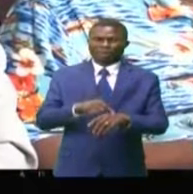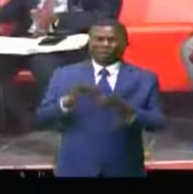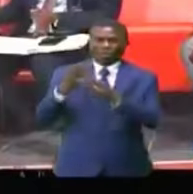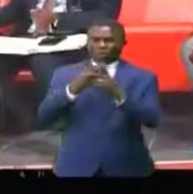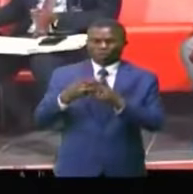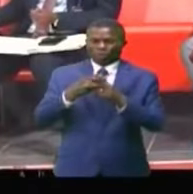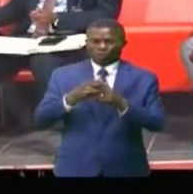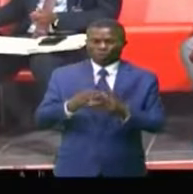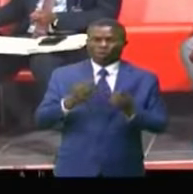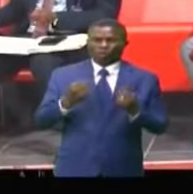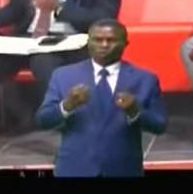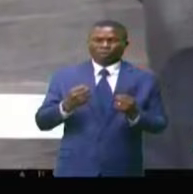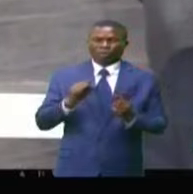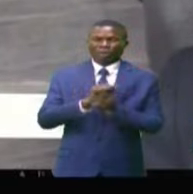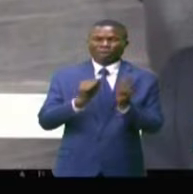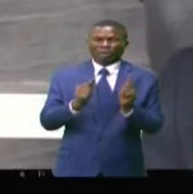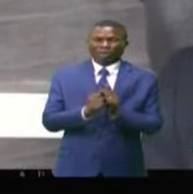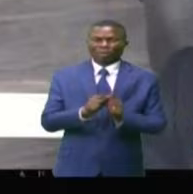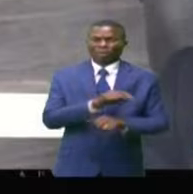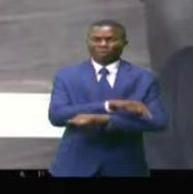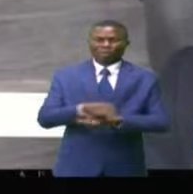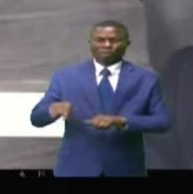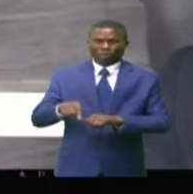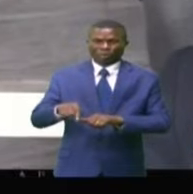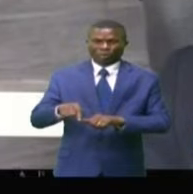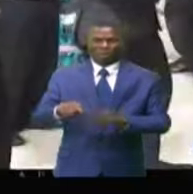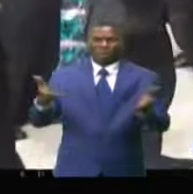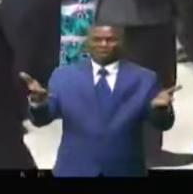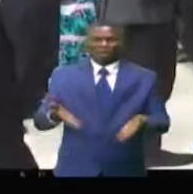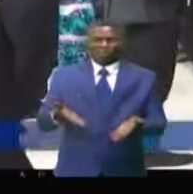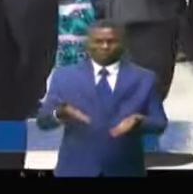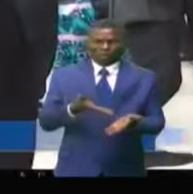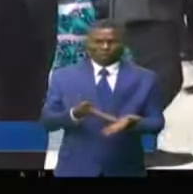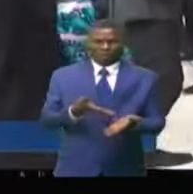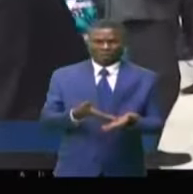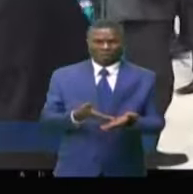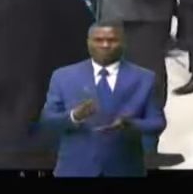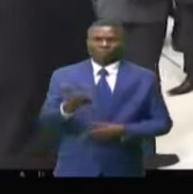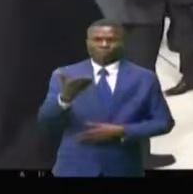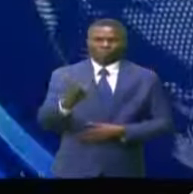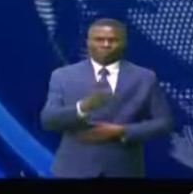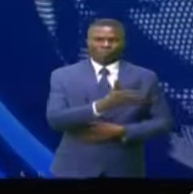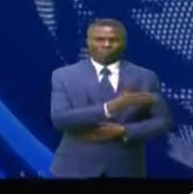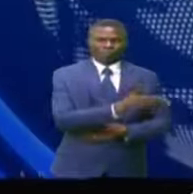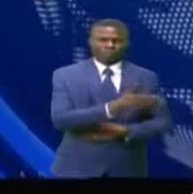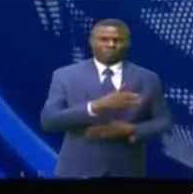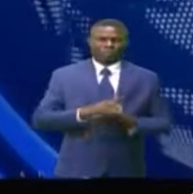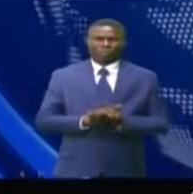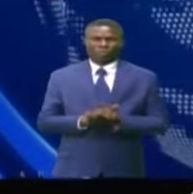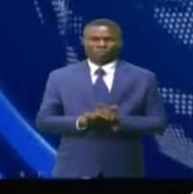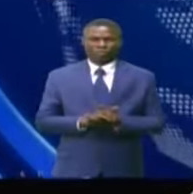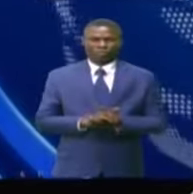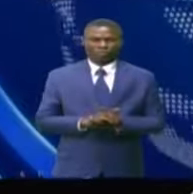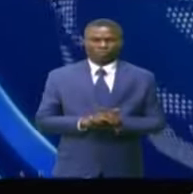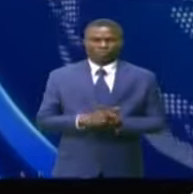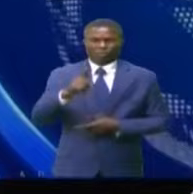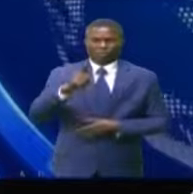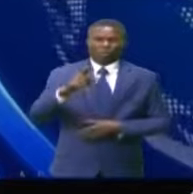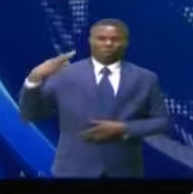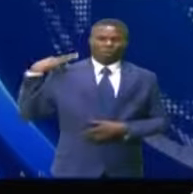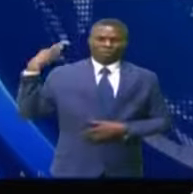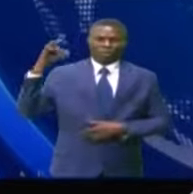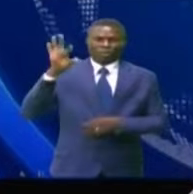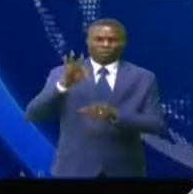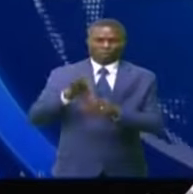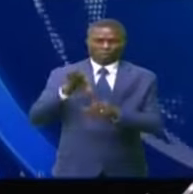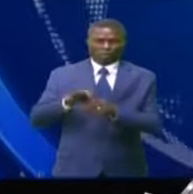tous azimuts pour les cadres de direction qui étaient en face de Sylvie Elengue Nyembo. Vous êtes candidat à une